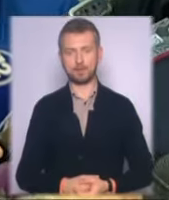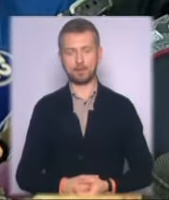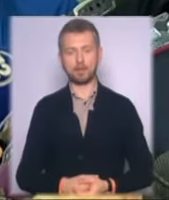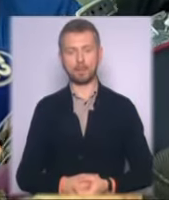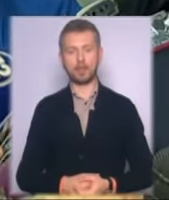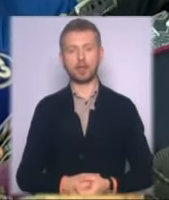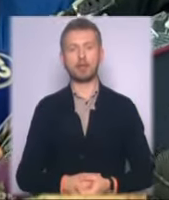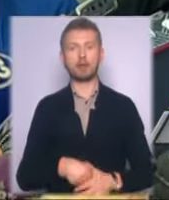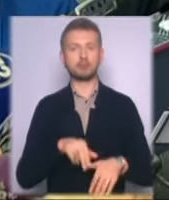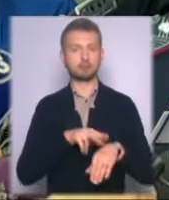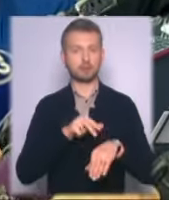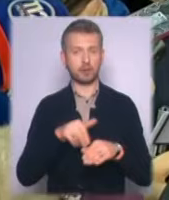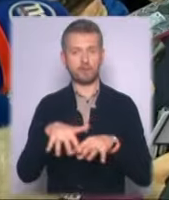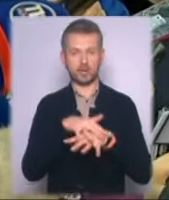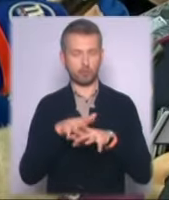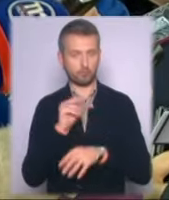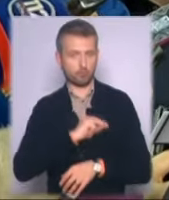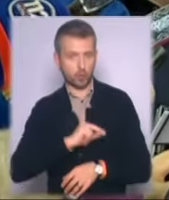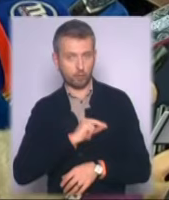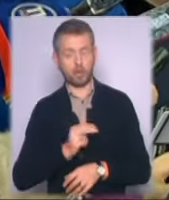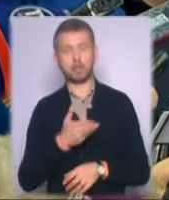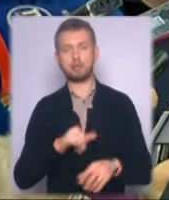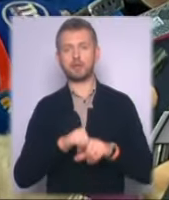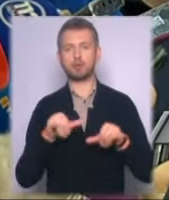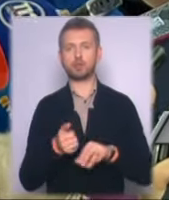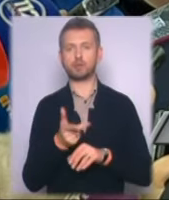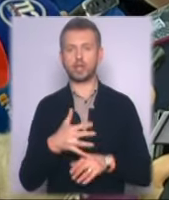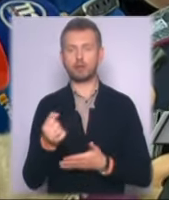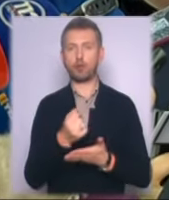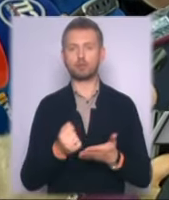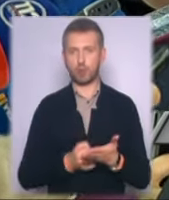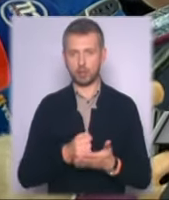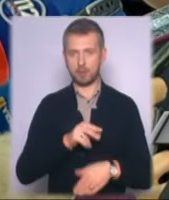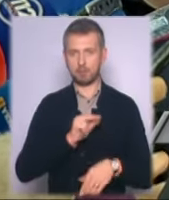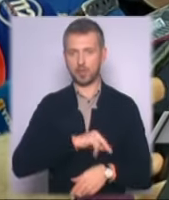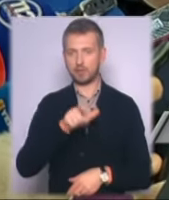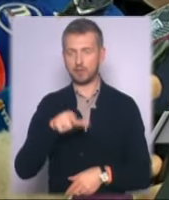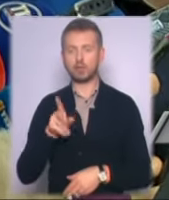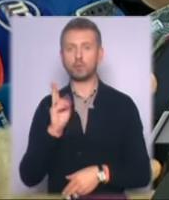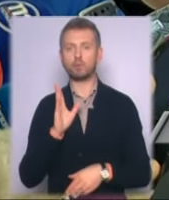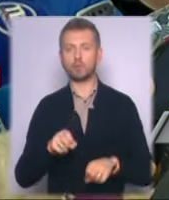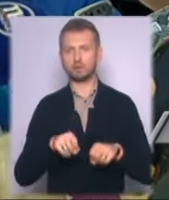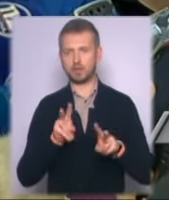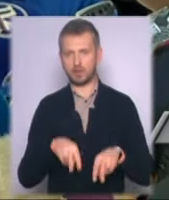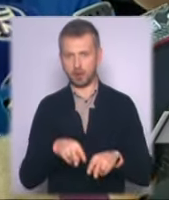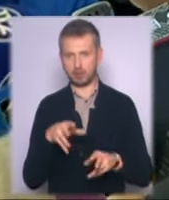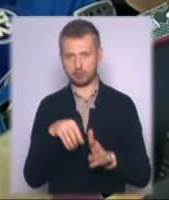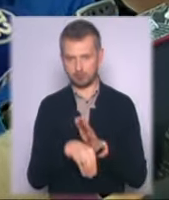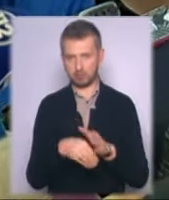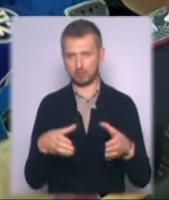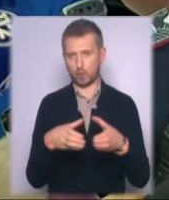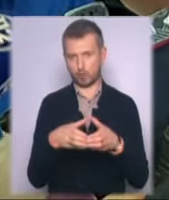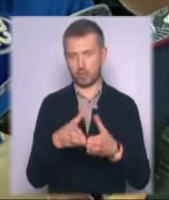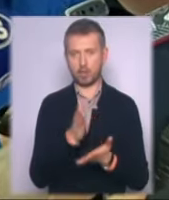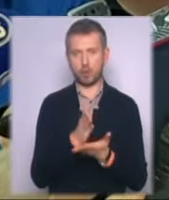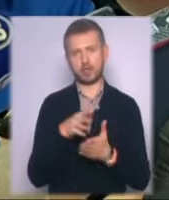Оперативні працівники в натовпі будуть працювати. Ми збільшимо кількість озброєних працівників, які будуть в спеціальних групах знаходитися, в